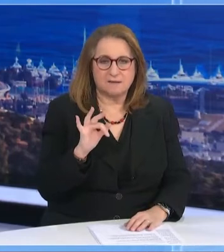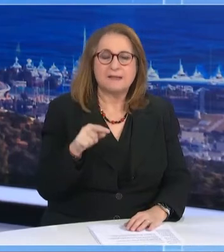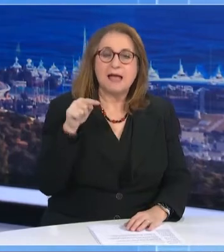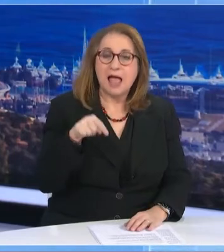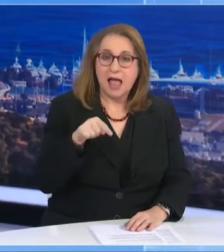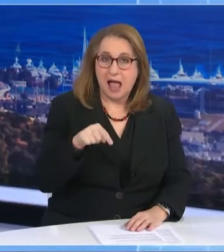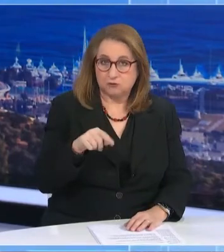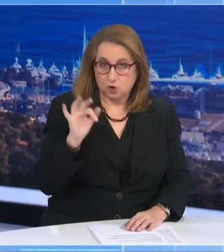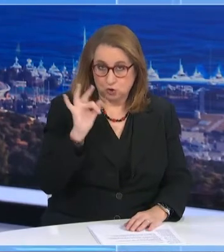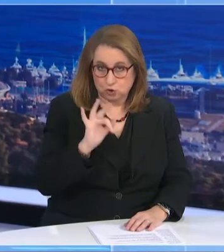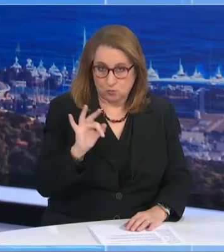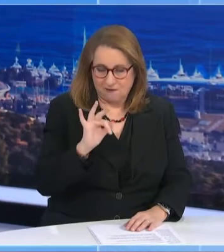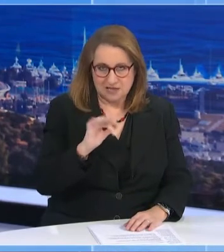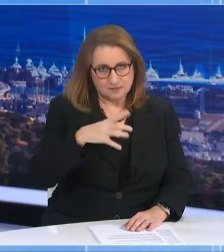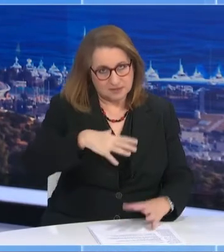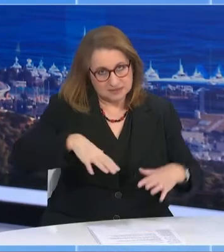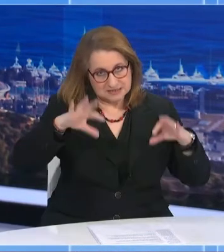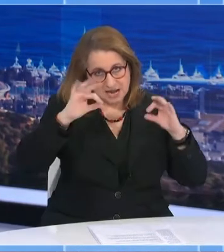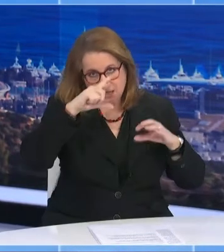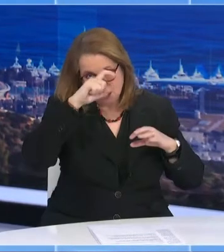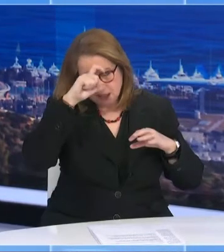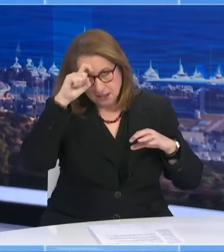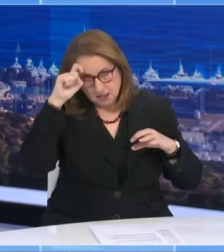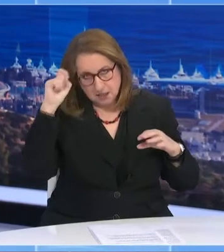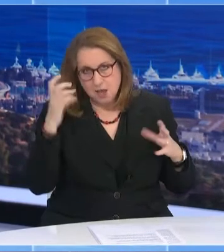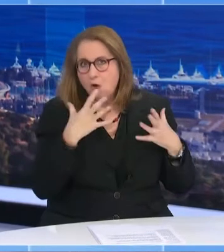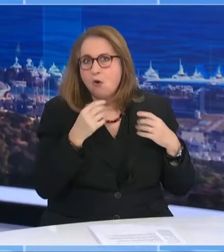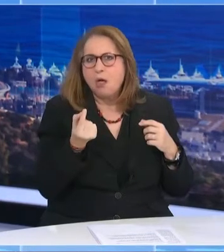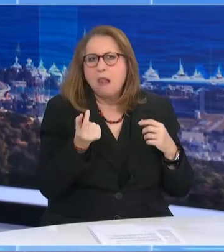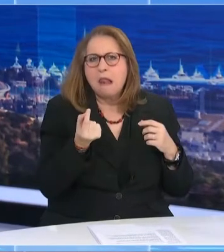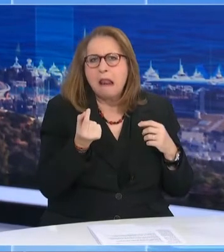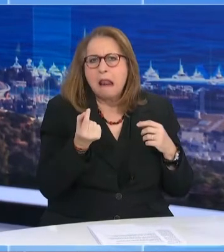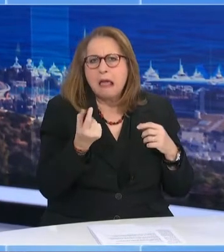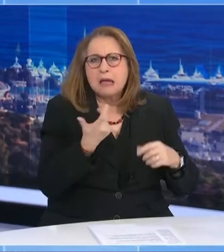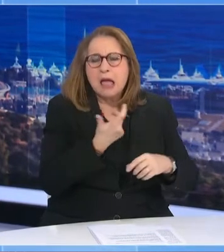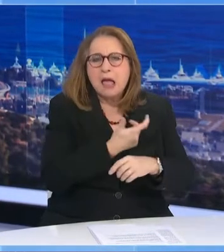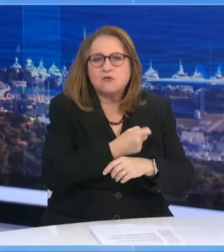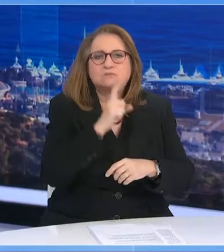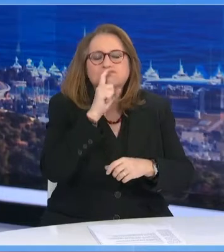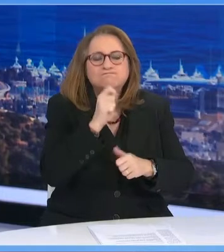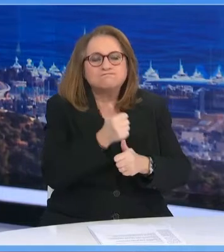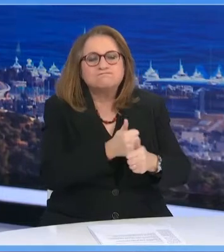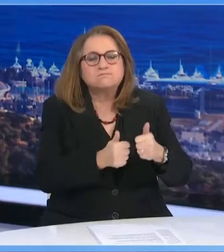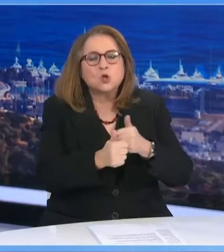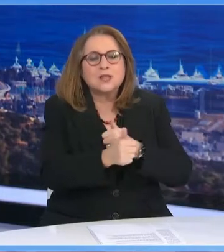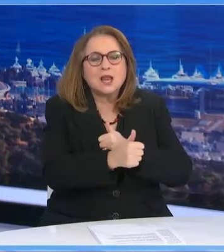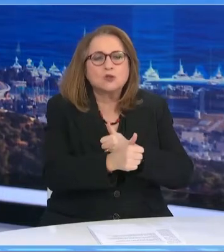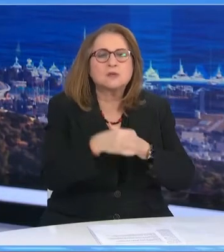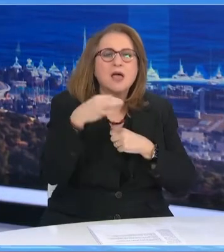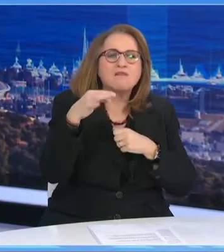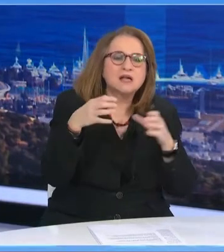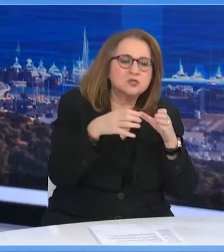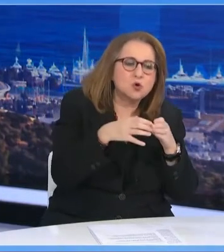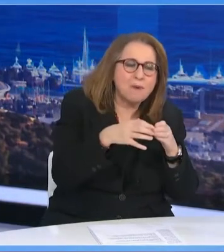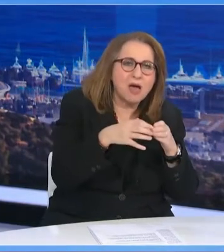την περιορισμένη αρχικά διαθεσιμότητα των εμβολίων που επέβαλε την προτεραιοποίηση των ατόμων για